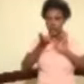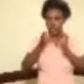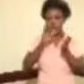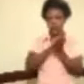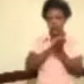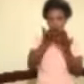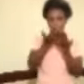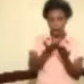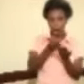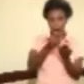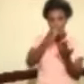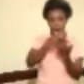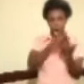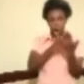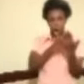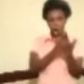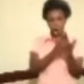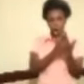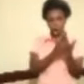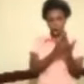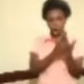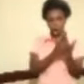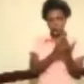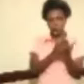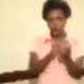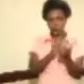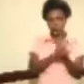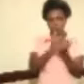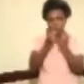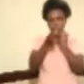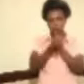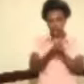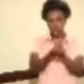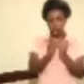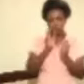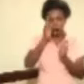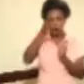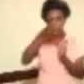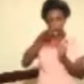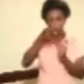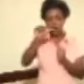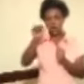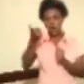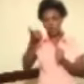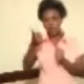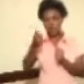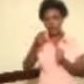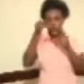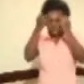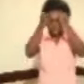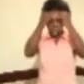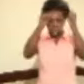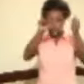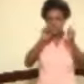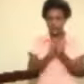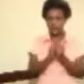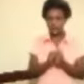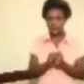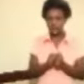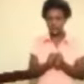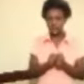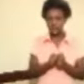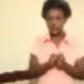la réforme constitutionnelle, la réforme a vie opérationnelle, son l'autre président, son successeur. Ça,